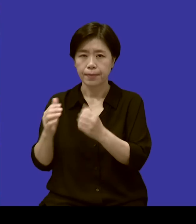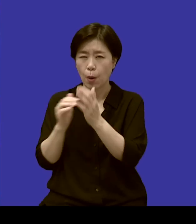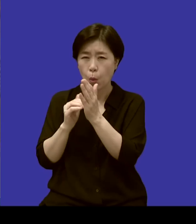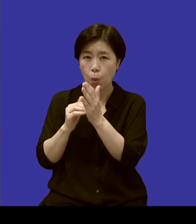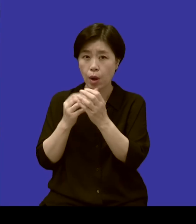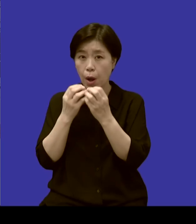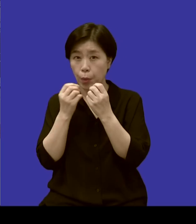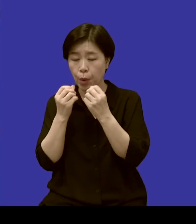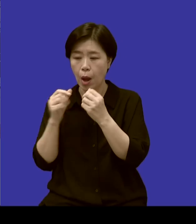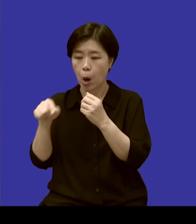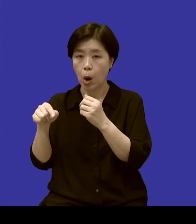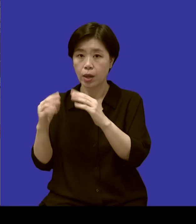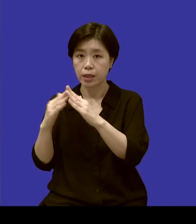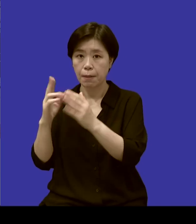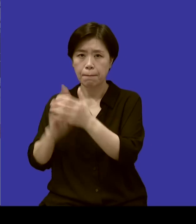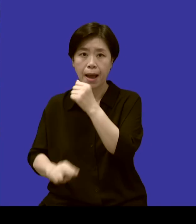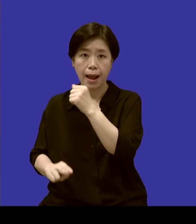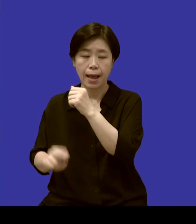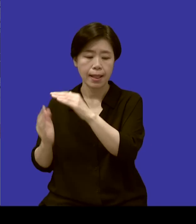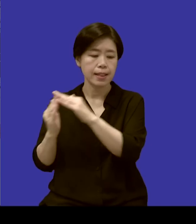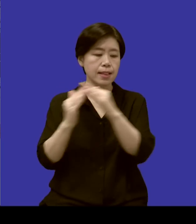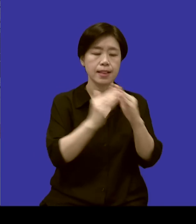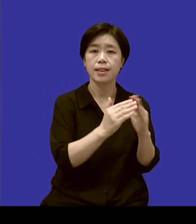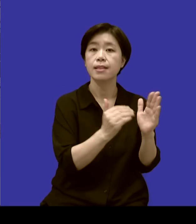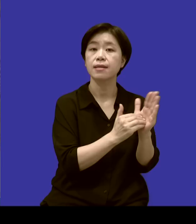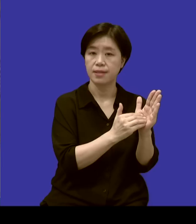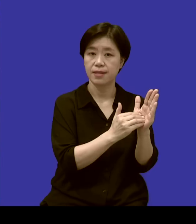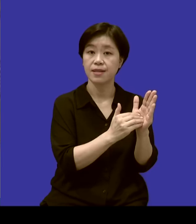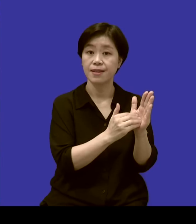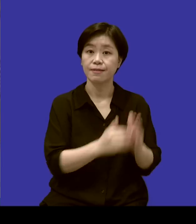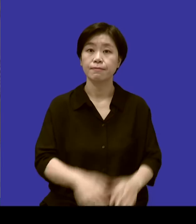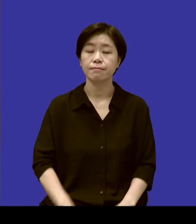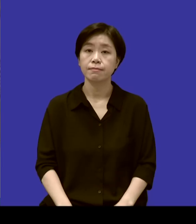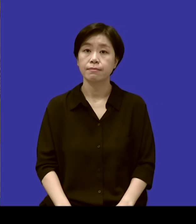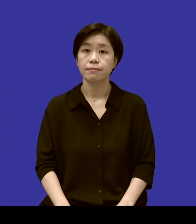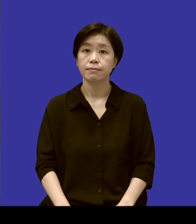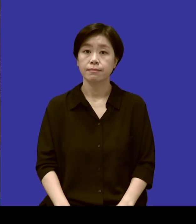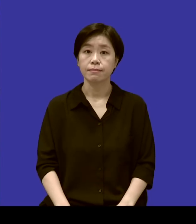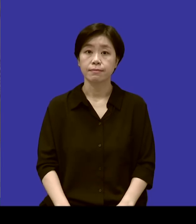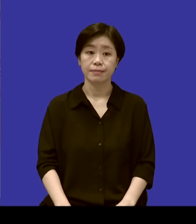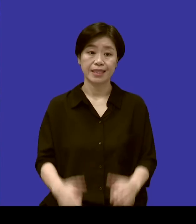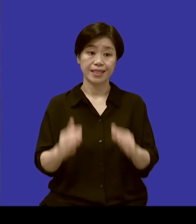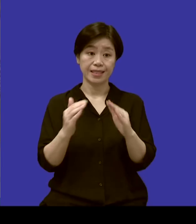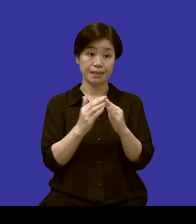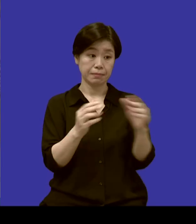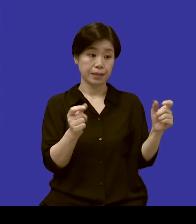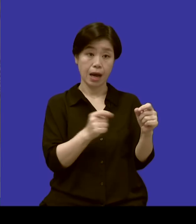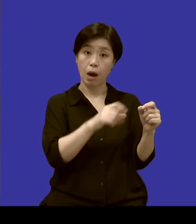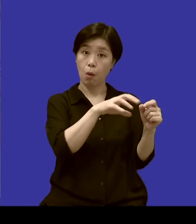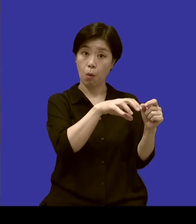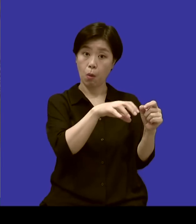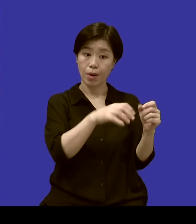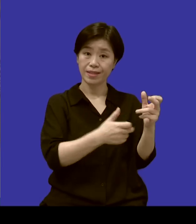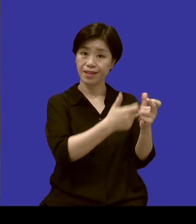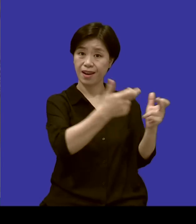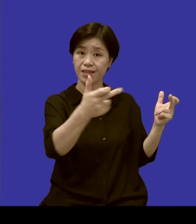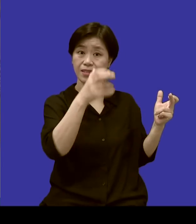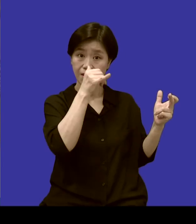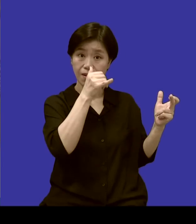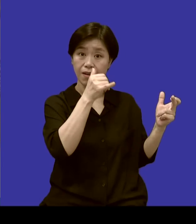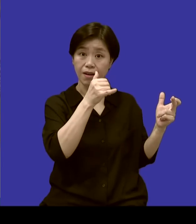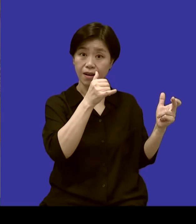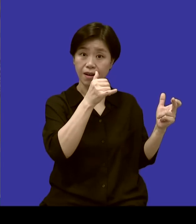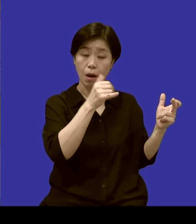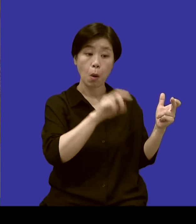딱 이사를 가버렸어요. 그래서 이사를 갔는데 옆에 이제 산이 있고 산 옆에